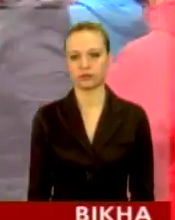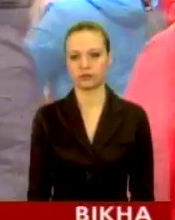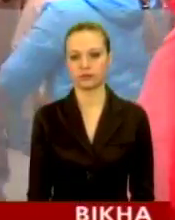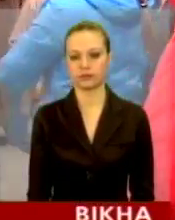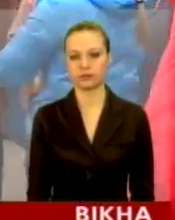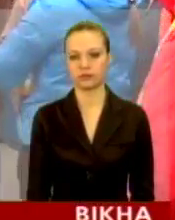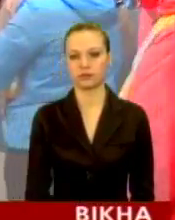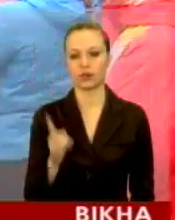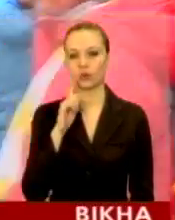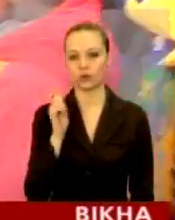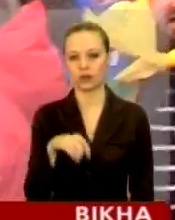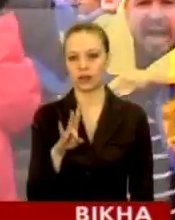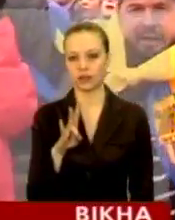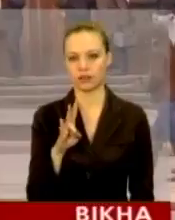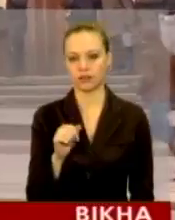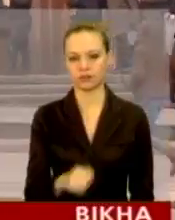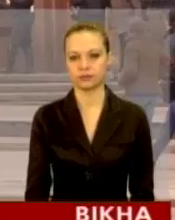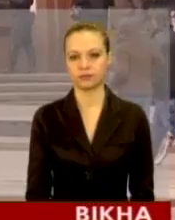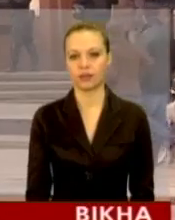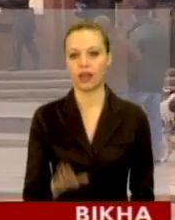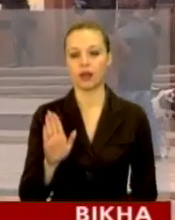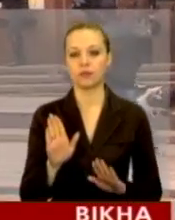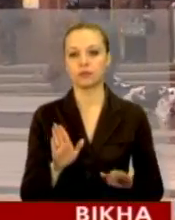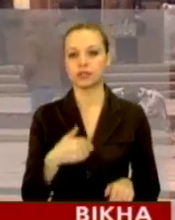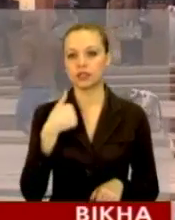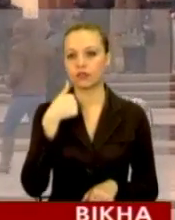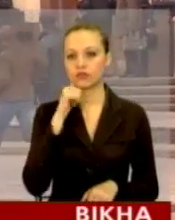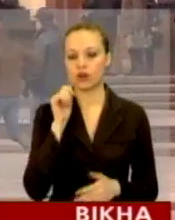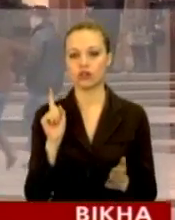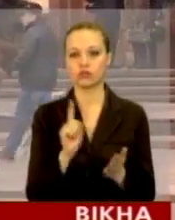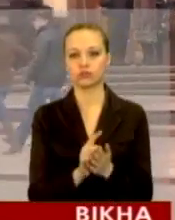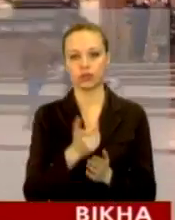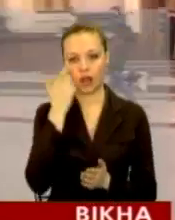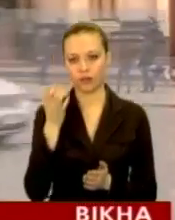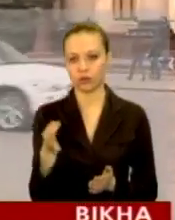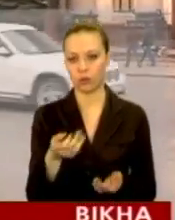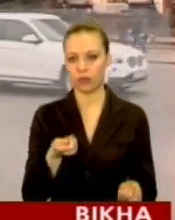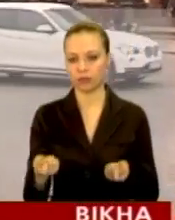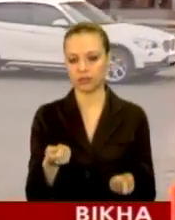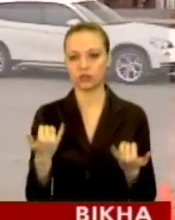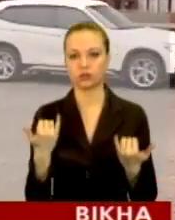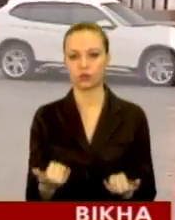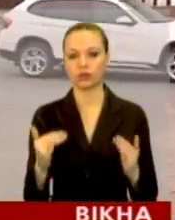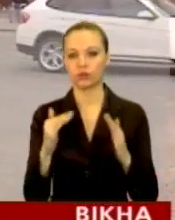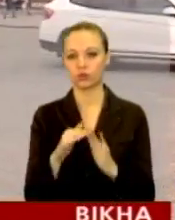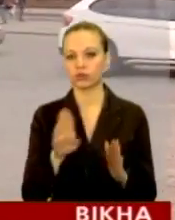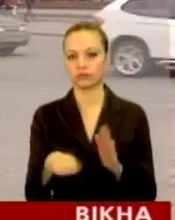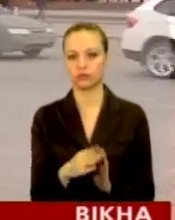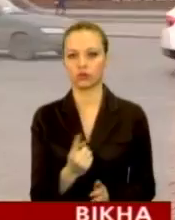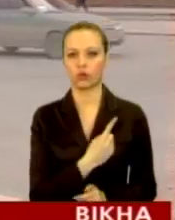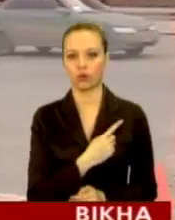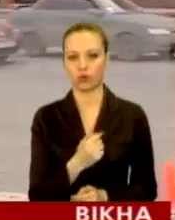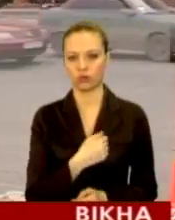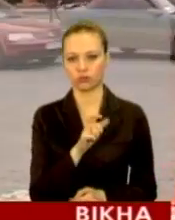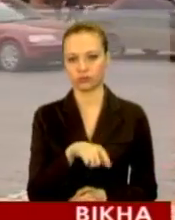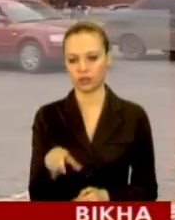Україна! Харков, Україна! Після вчорашнього кривавого штурму Харківської облдержадміністрації сьогодні будівля під охороною